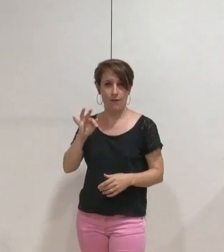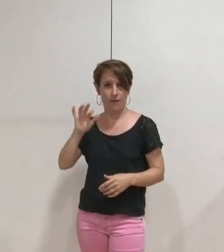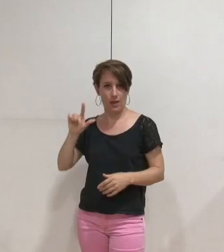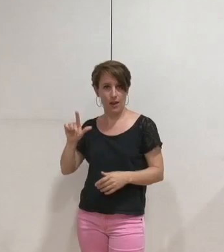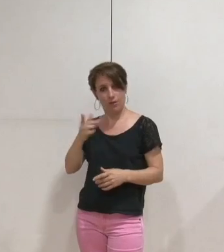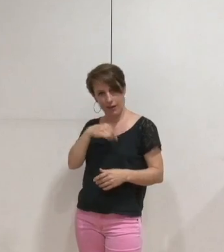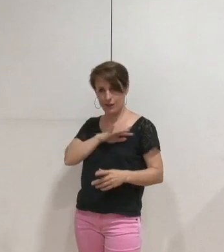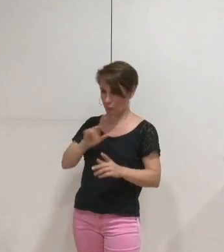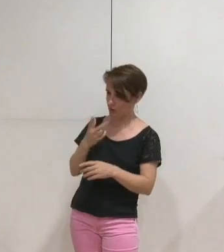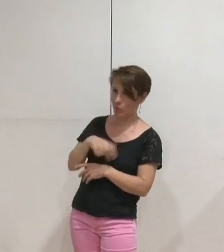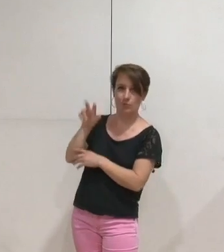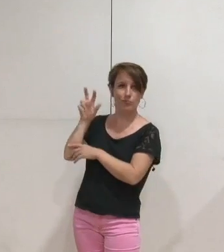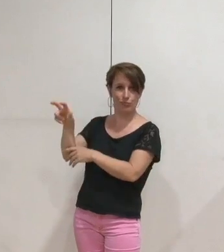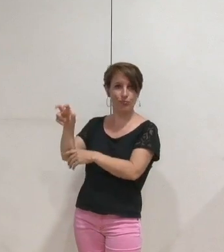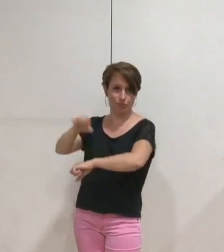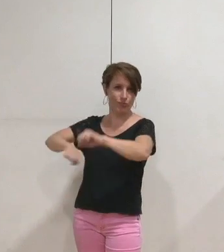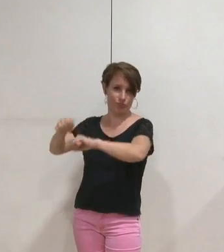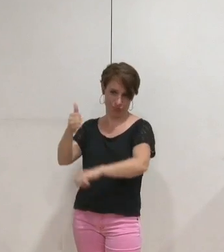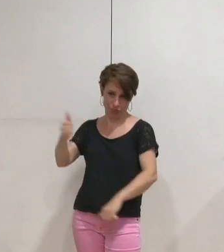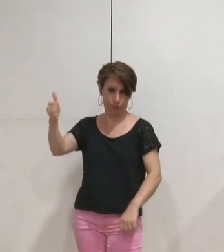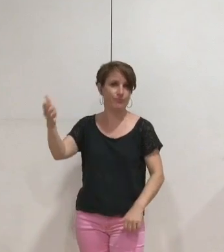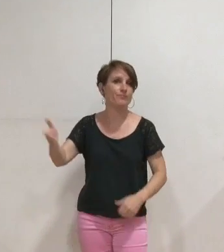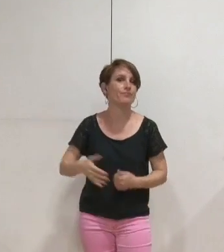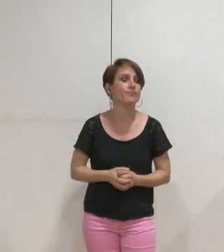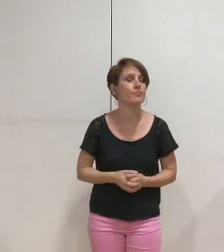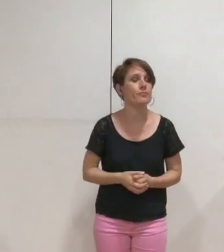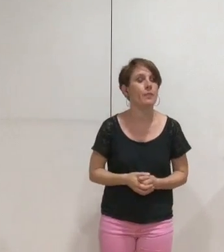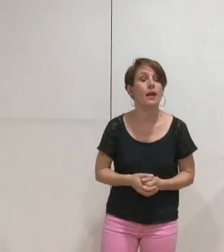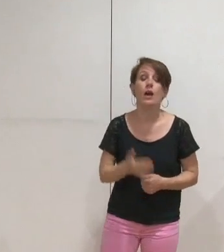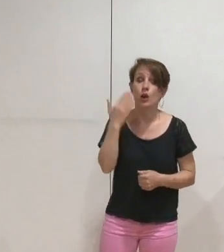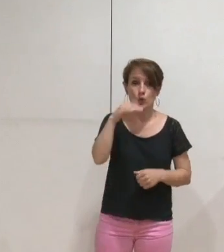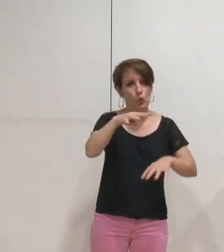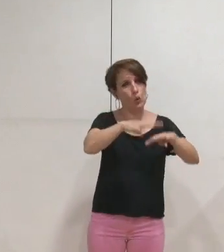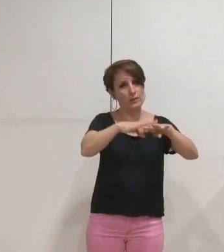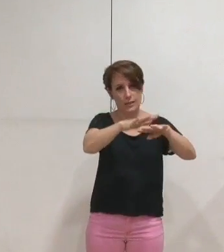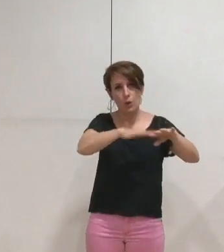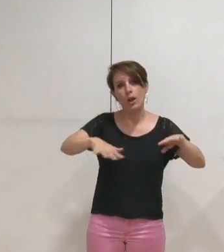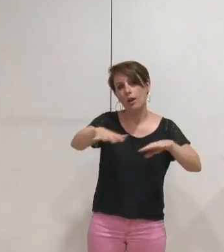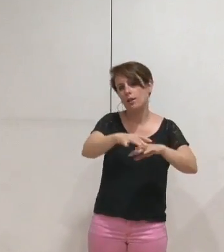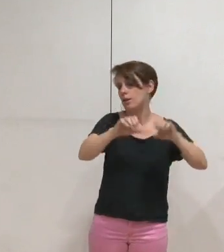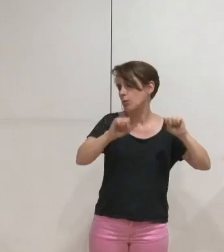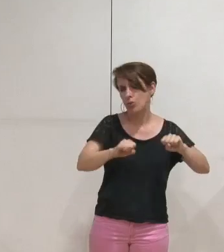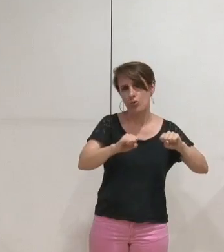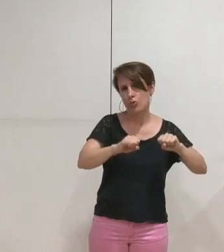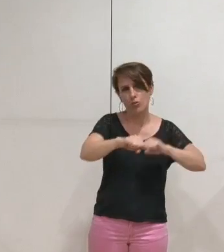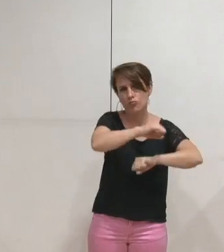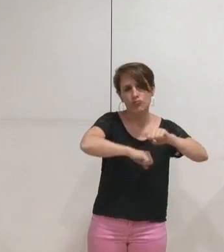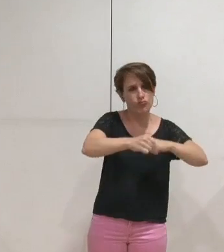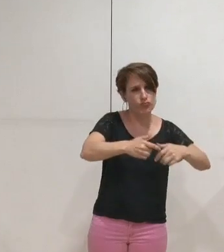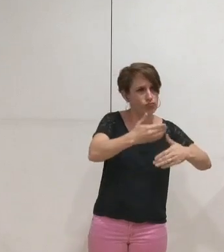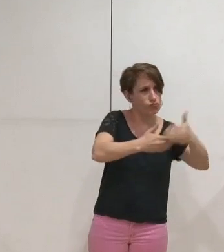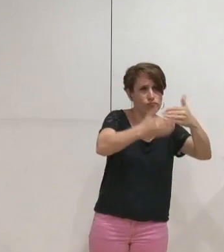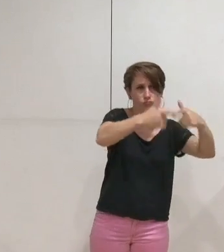opération donc on sait que le sur ce quartier des opérations peuvent être peuvent